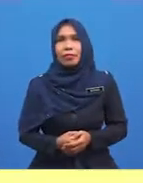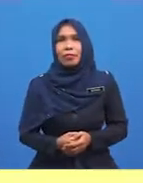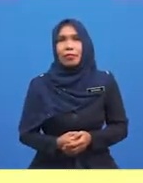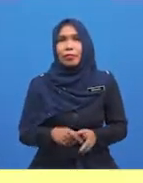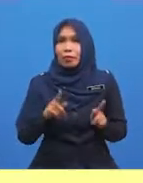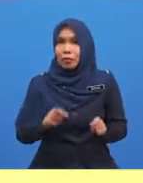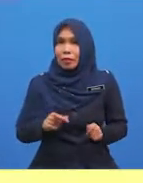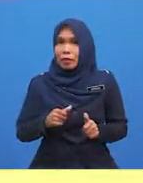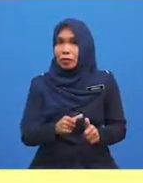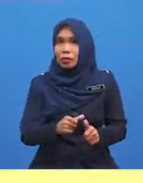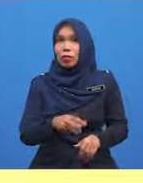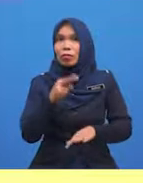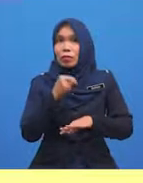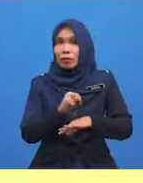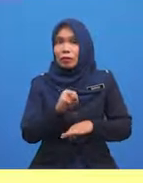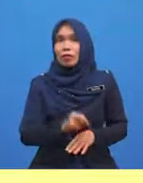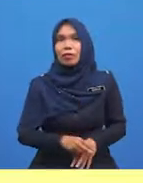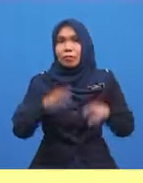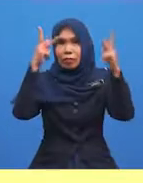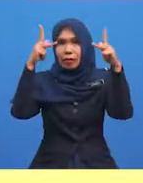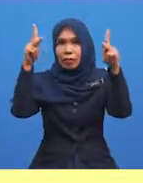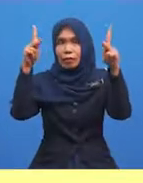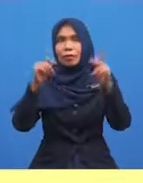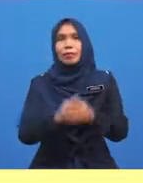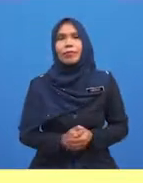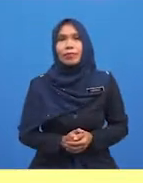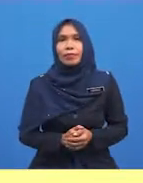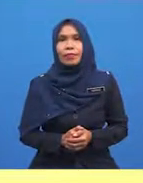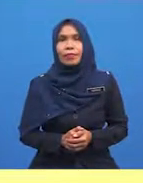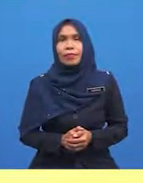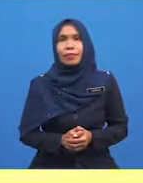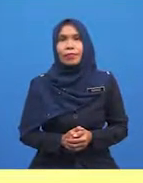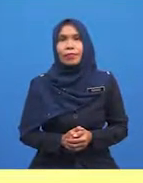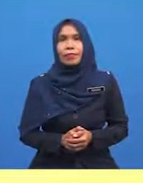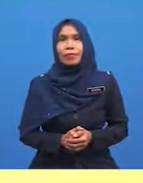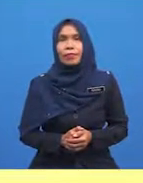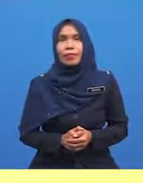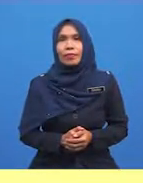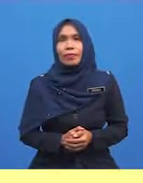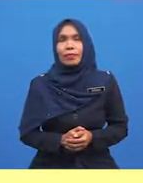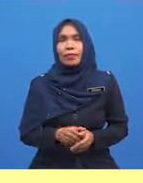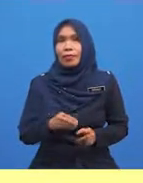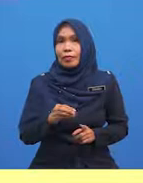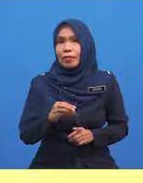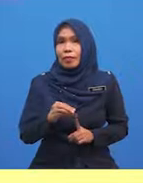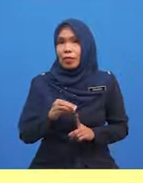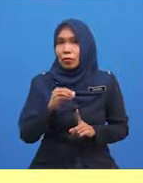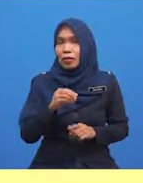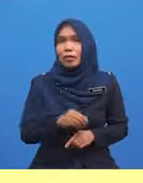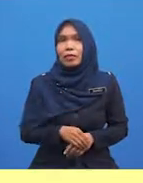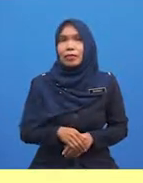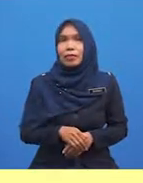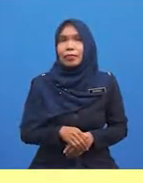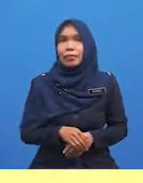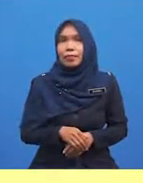Kecuali dalam perkara-perkara disebut dalam Perlembagaan Persekutuan.